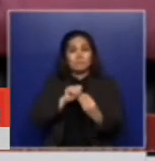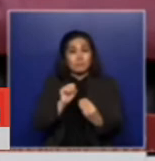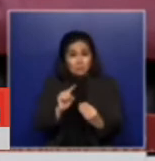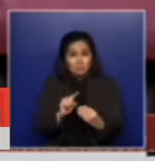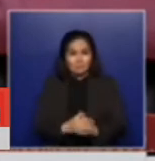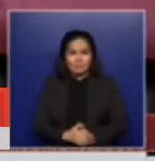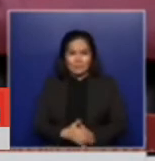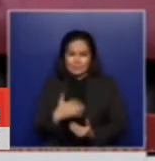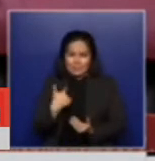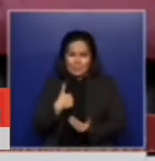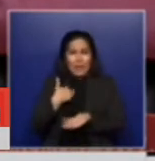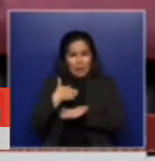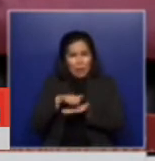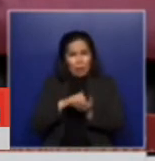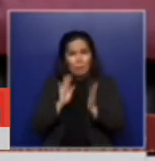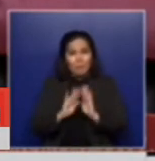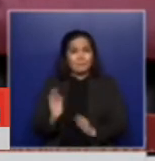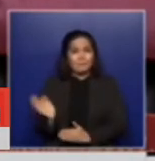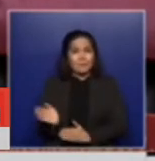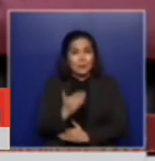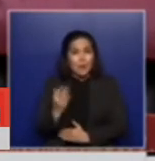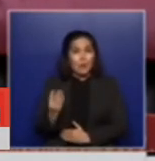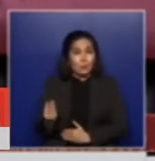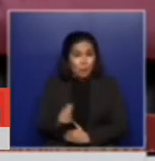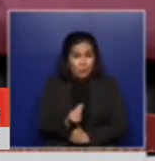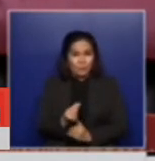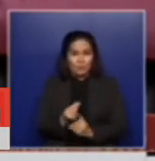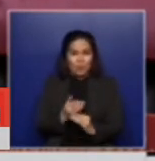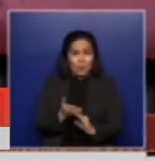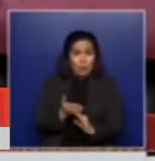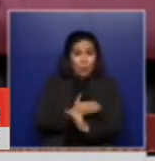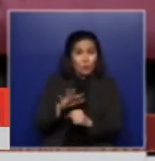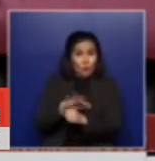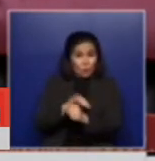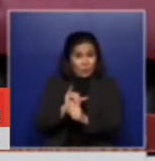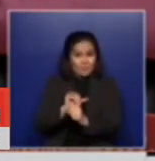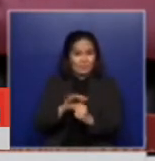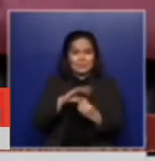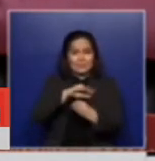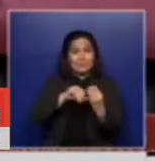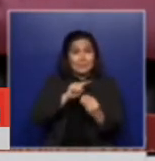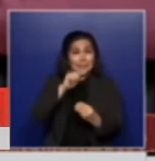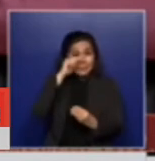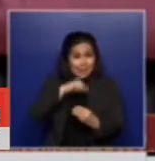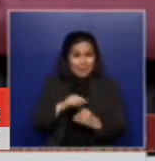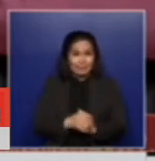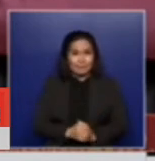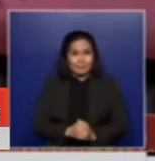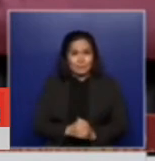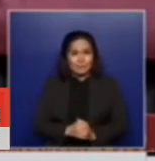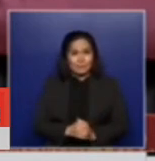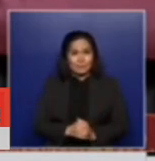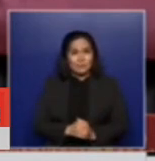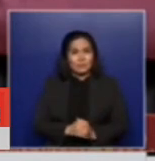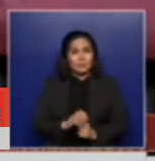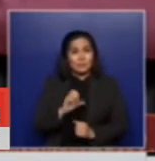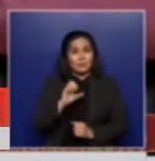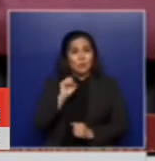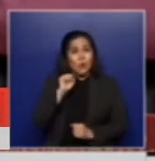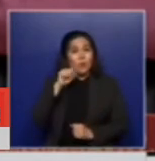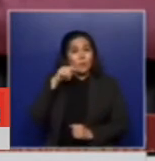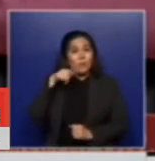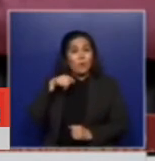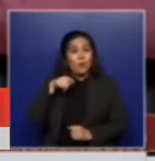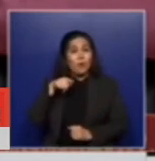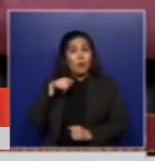ดเร็วๆนะครับภาพรวมเศรษฐกิจไทยก่อนโควิดตามที่สภาพัฒน์เขาบอกขยายตัวร้อยละ 1.6 เ